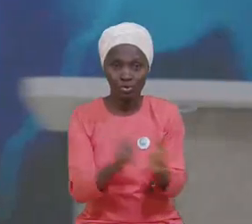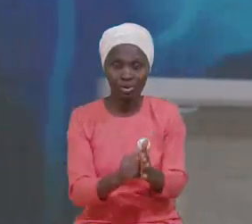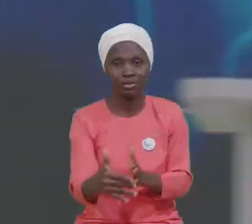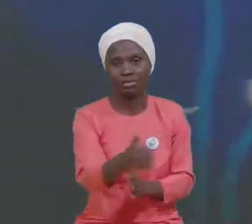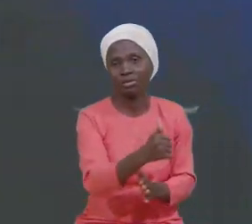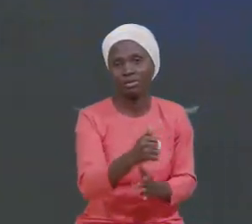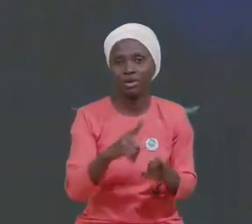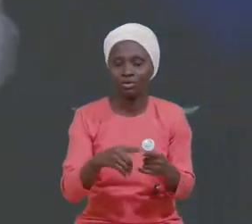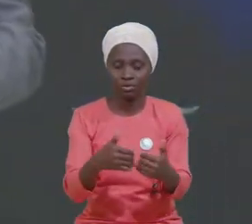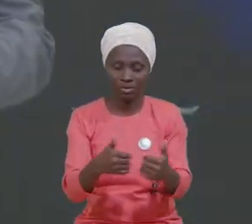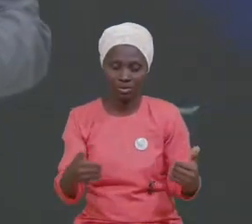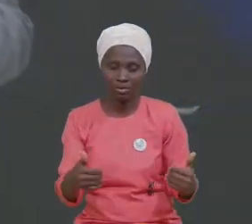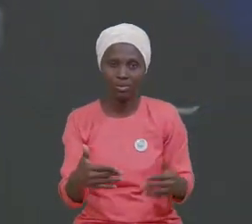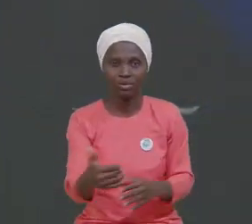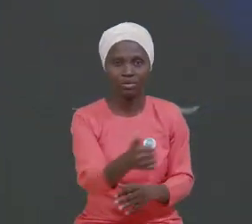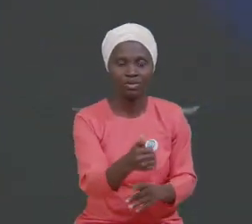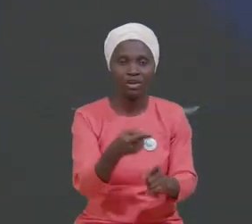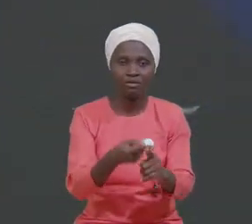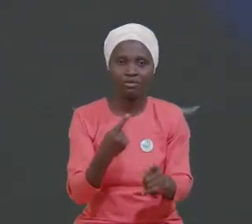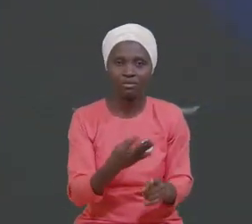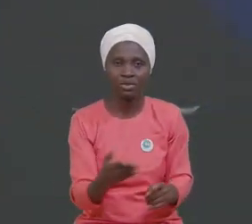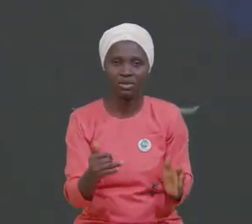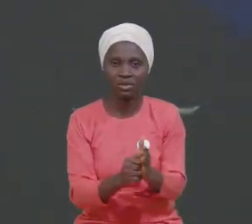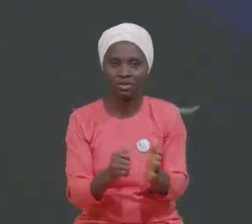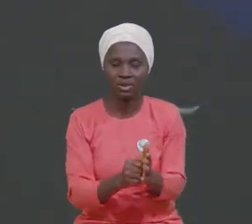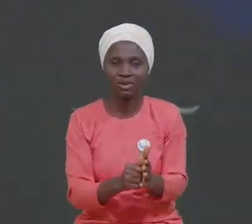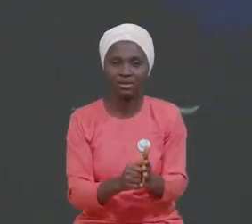Pour que tu te sépares.